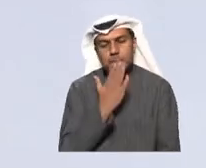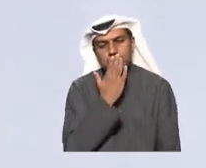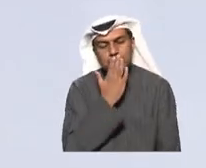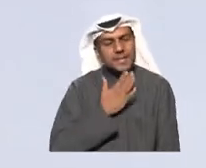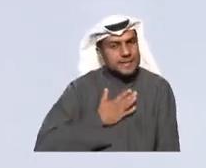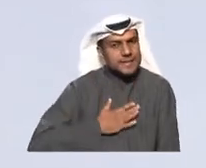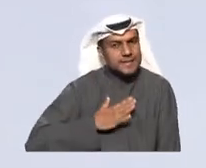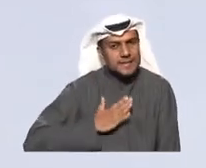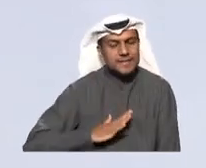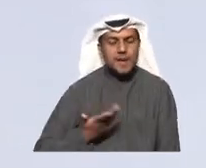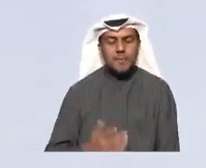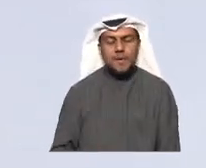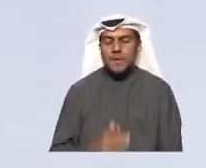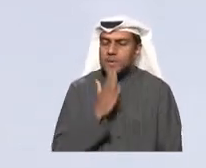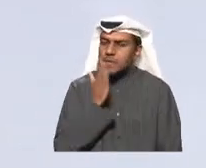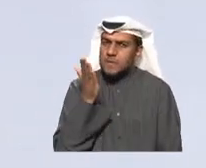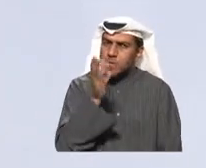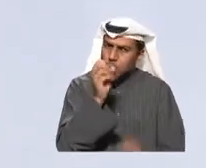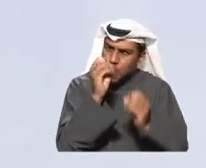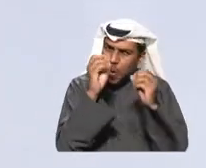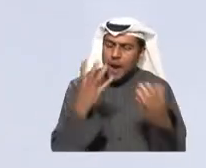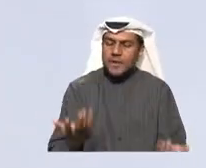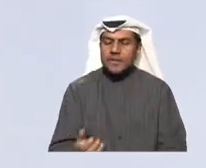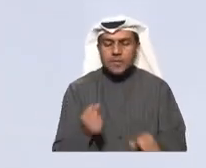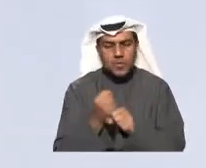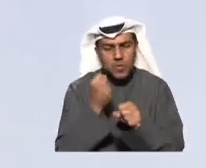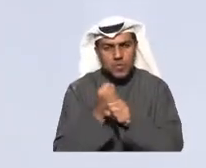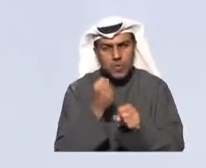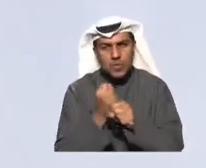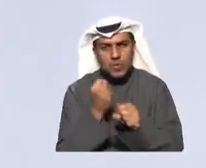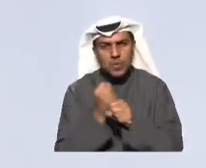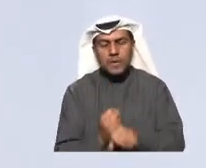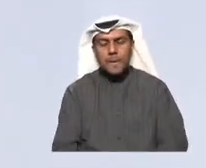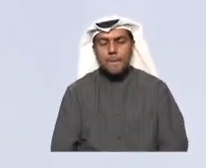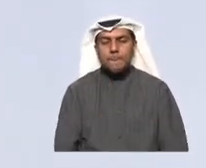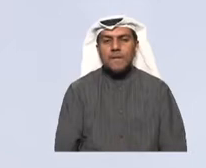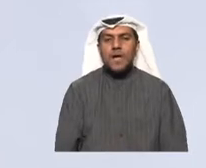تعامل مباشر مع الحالات. الإخوان كذلك في منع العدوى